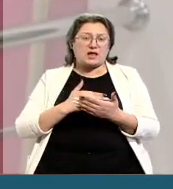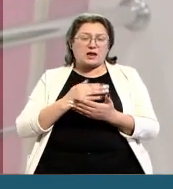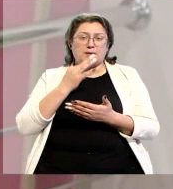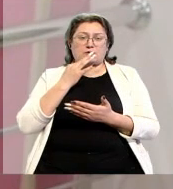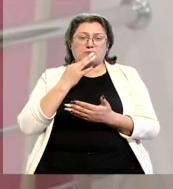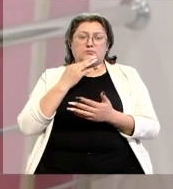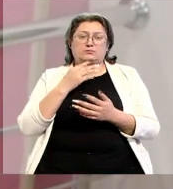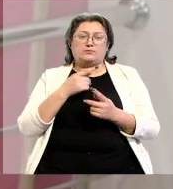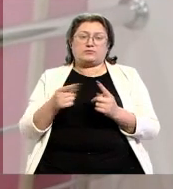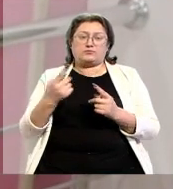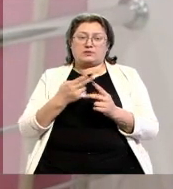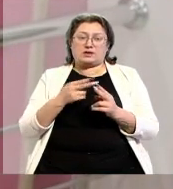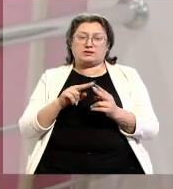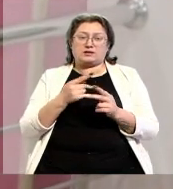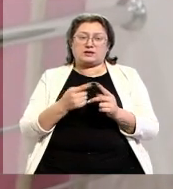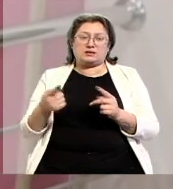көбінесе бізде